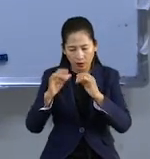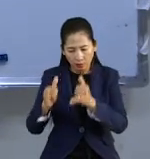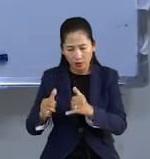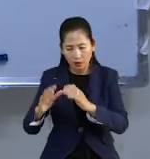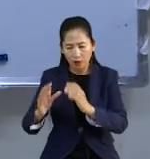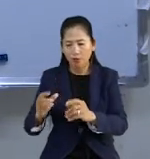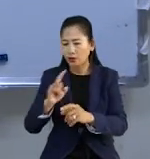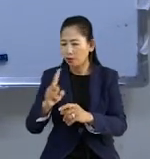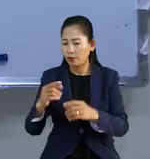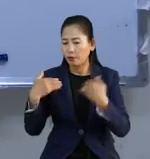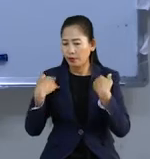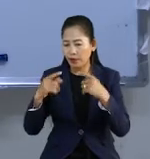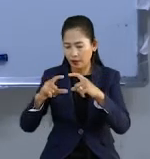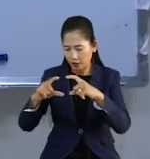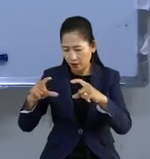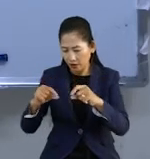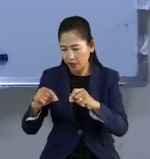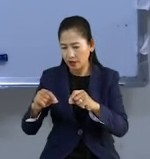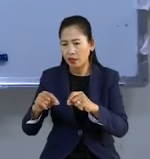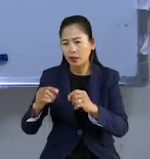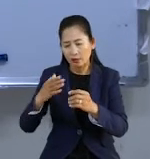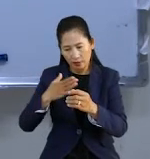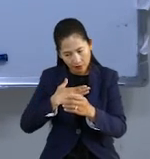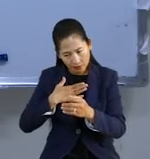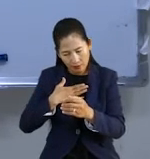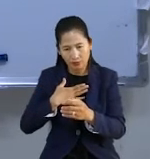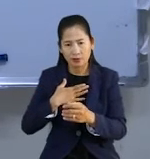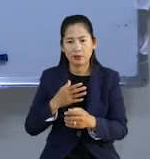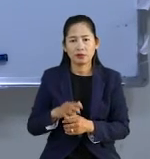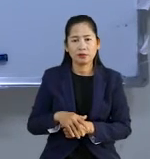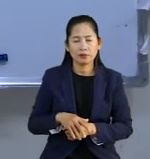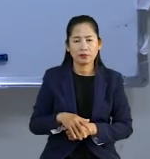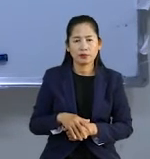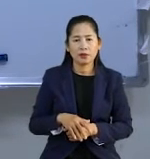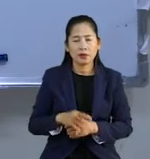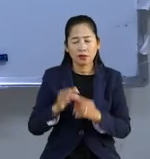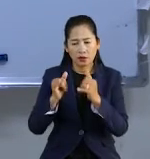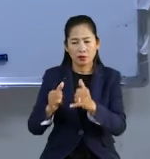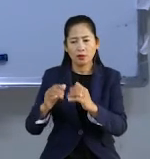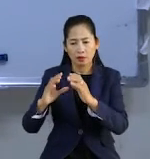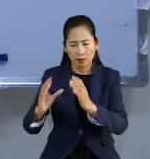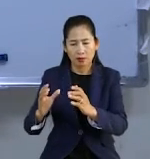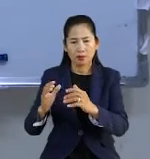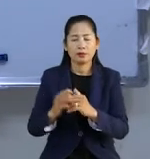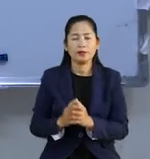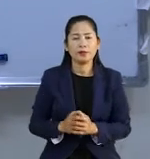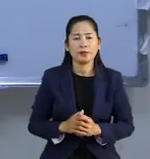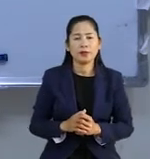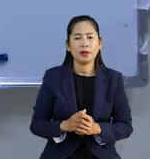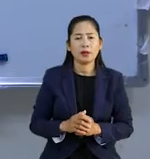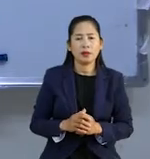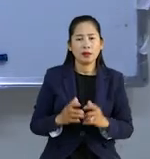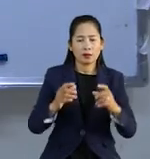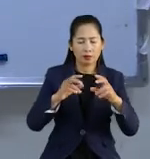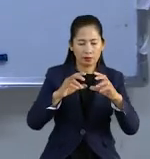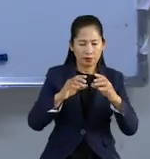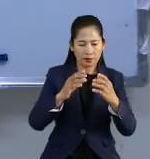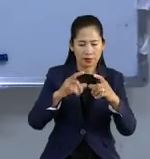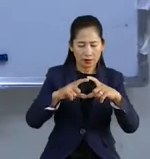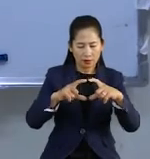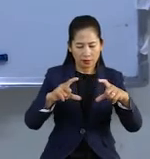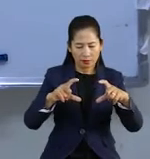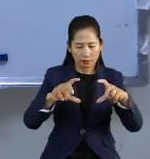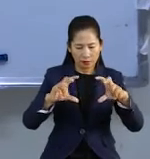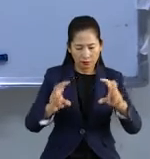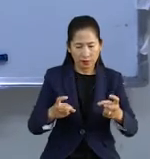งกลางเงียนามุ้ยเกี่ยมีนกาดเมียนบันสำหรับสมกวลคลวนบ่อยเยอะจิตบกกระลึกบ่อเกนะก็นะจังนั้นยังหาท้าบันบ